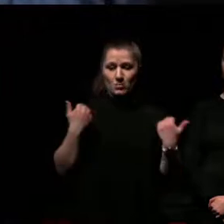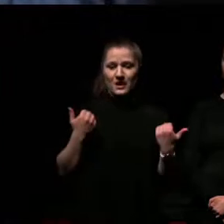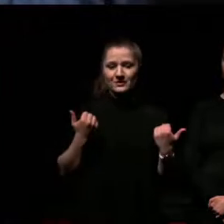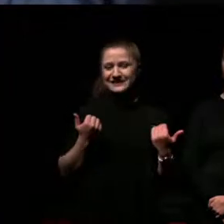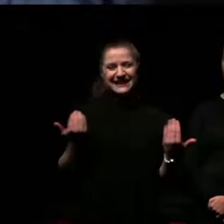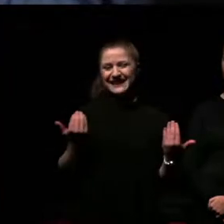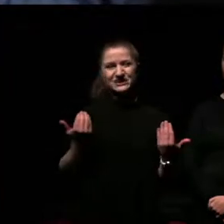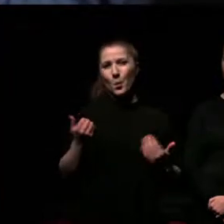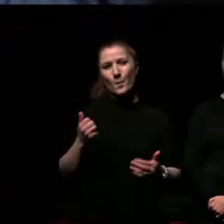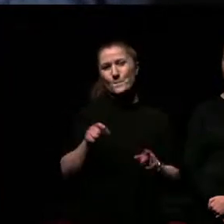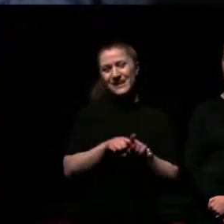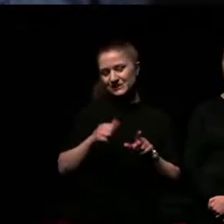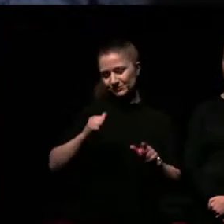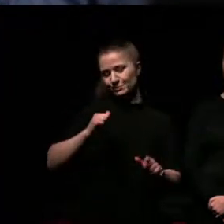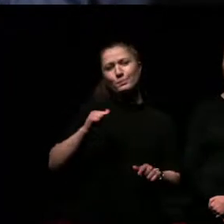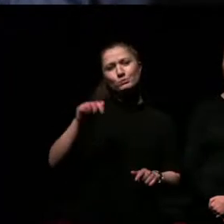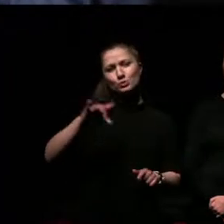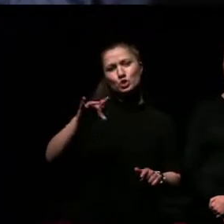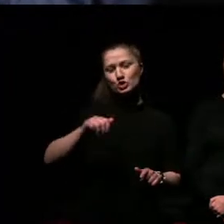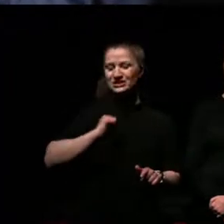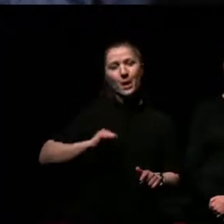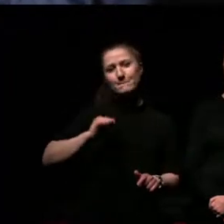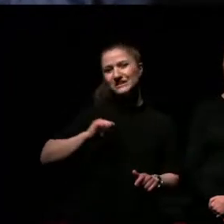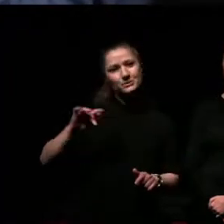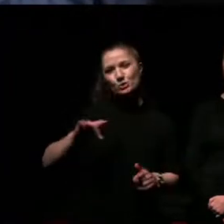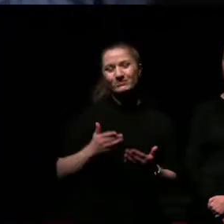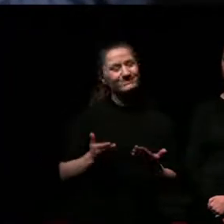som en samisk by.